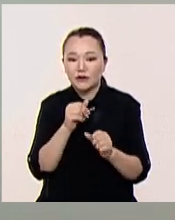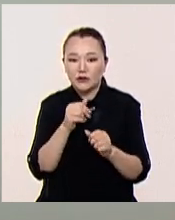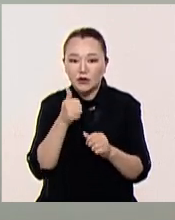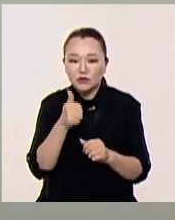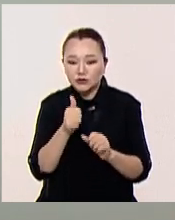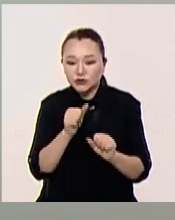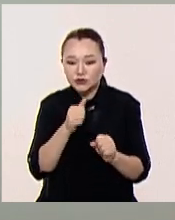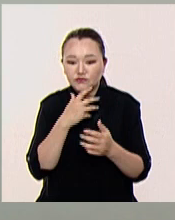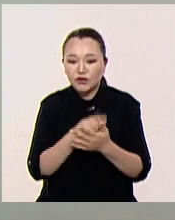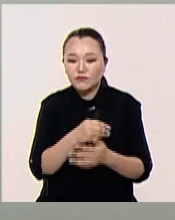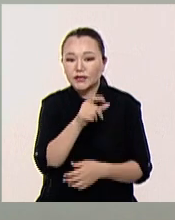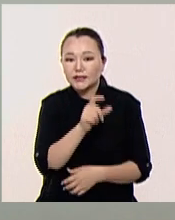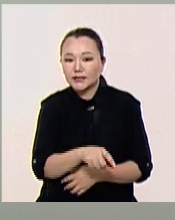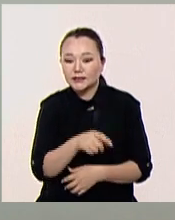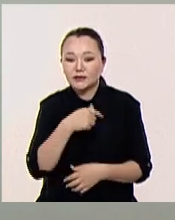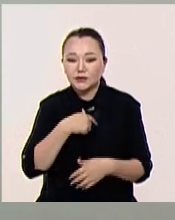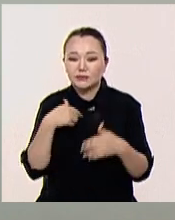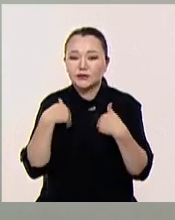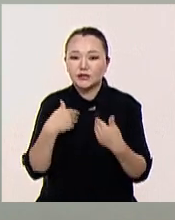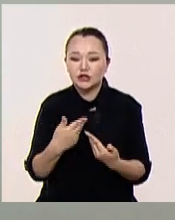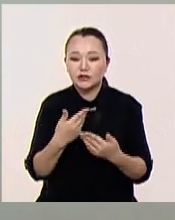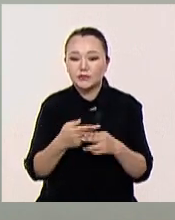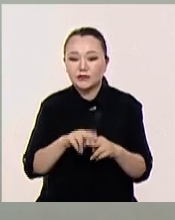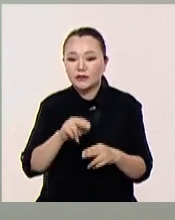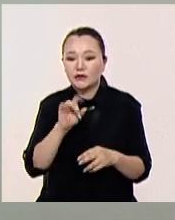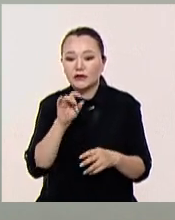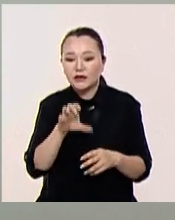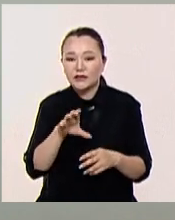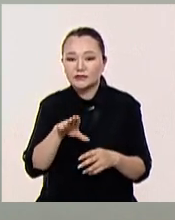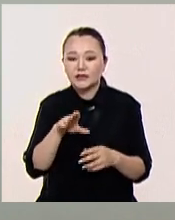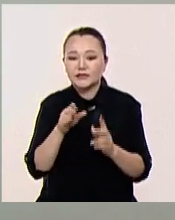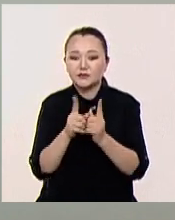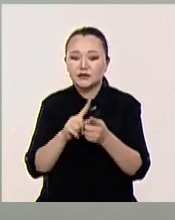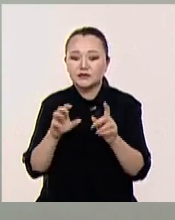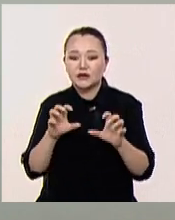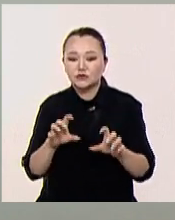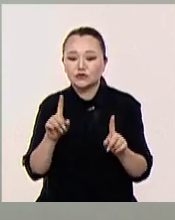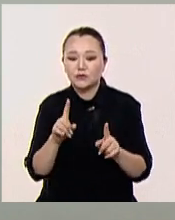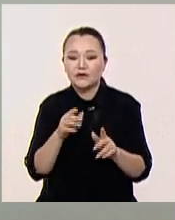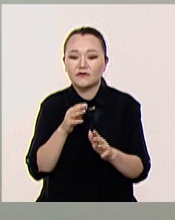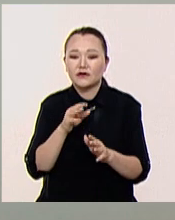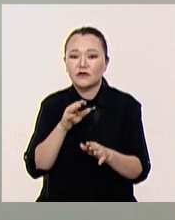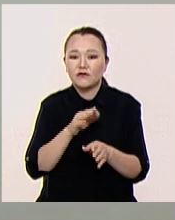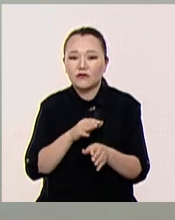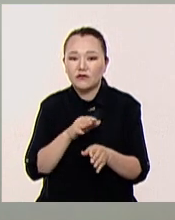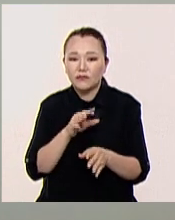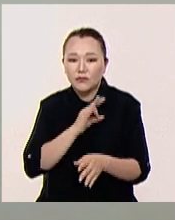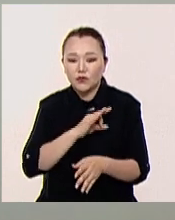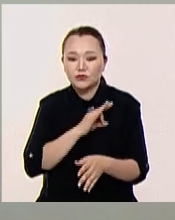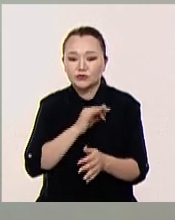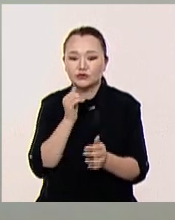защиты своего клиента. Да. Мы предложили вот по этим арестам, да, изменить законодательство, чтобы не